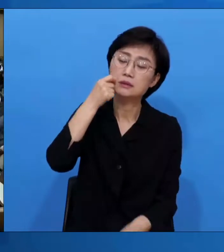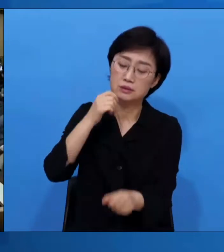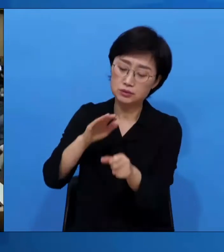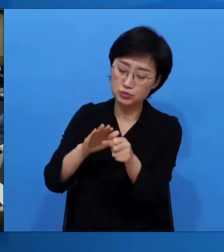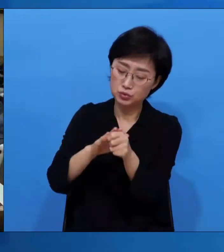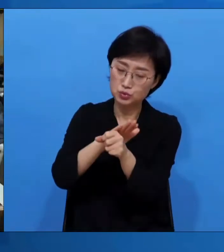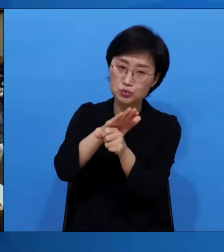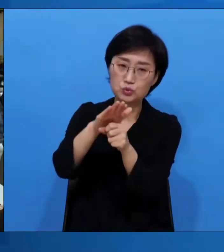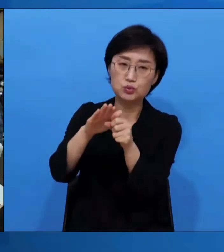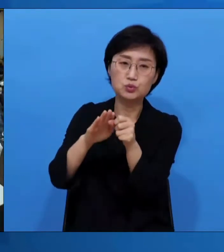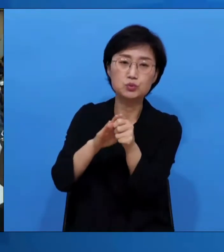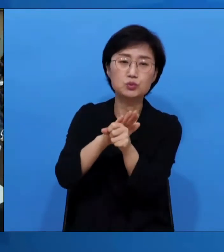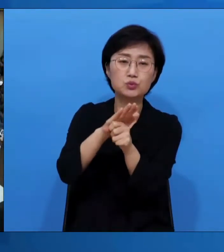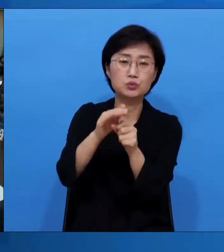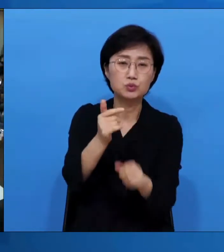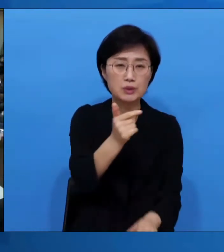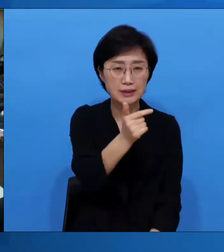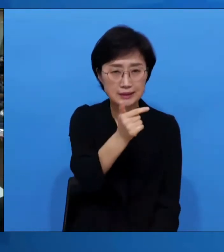그거